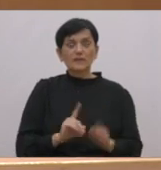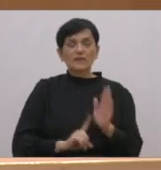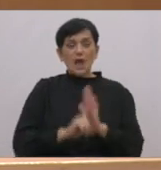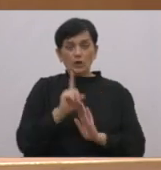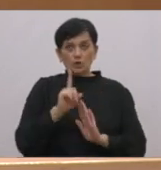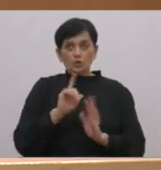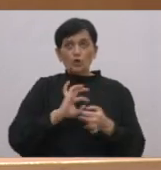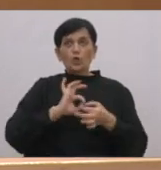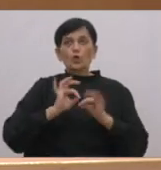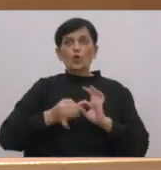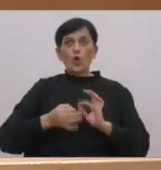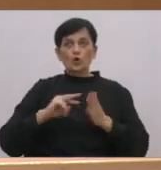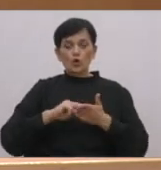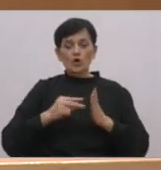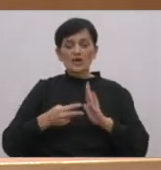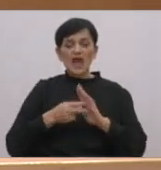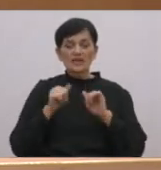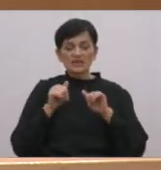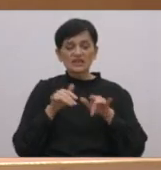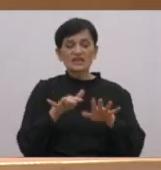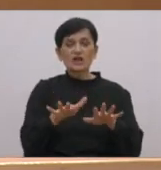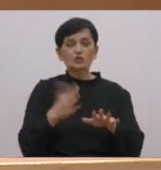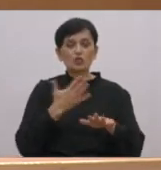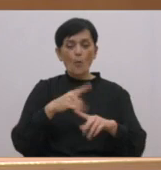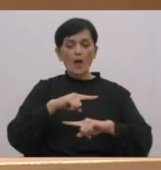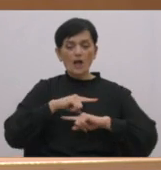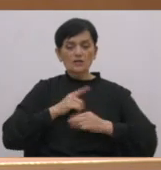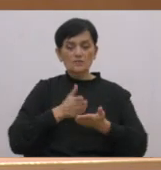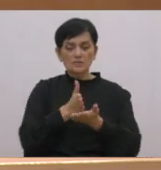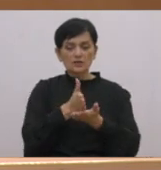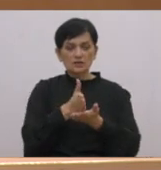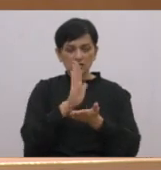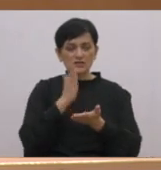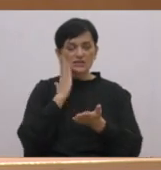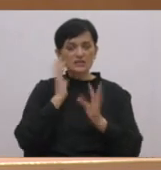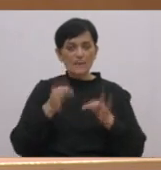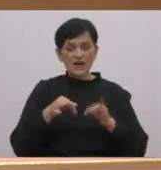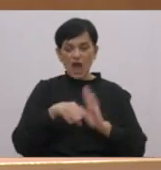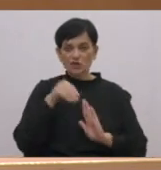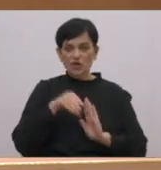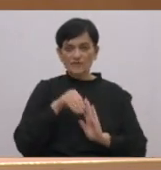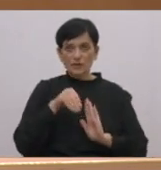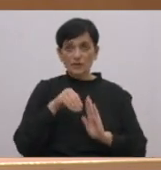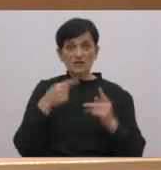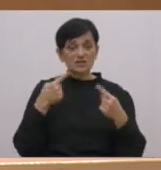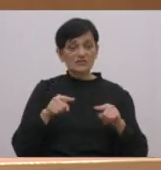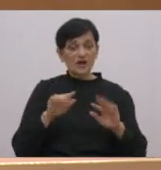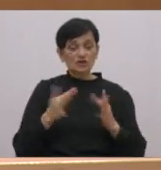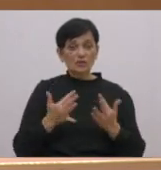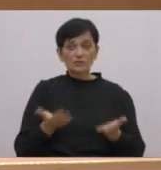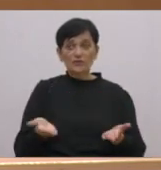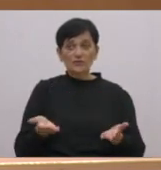დაიწყოს კონკრეტული გეგმის რეალიზება, რომელიც მიგვიყვანს სამართლიან არჩევნებამდე. სხვა შემთხვევაში